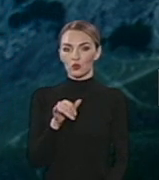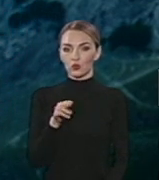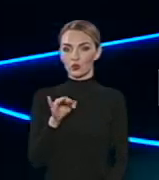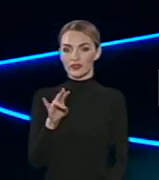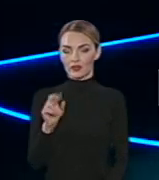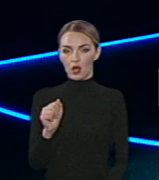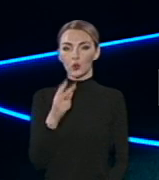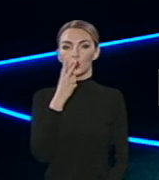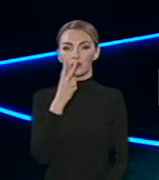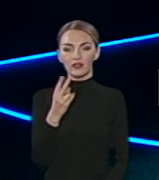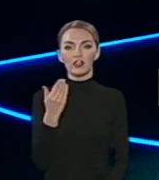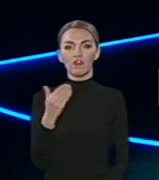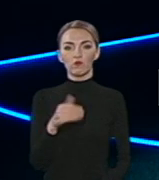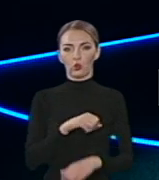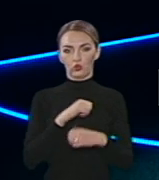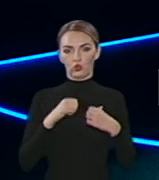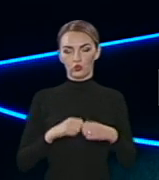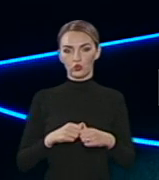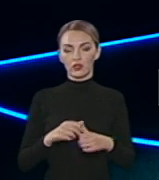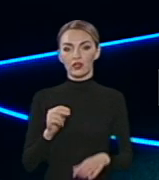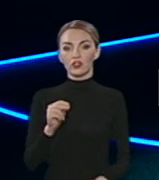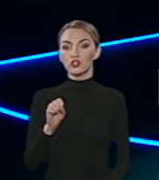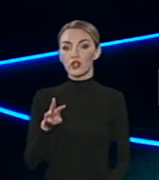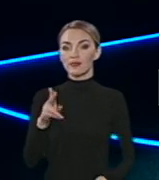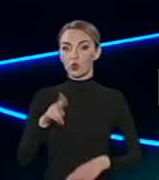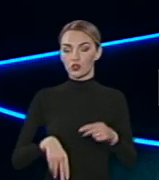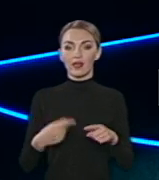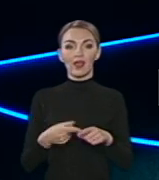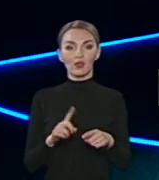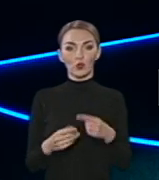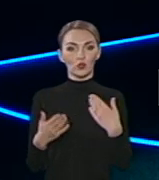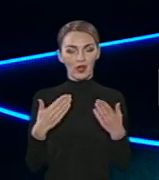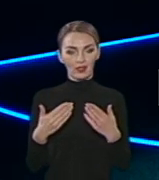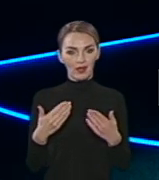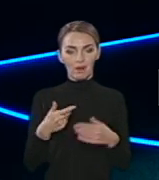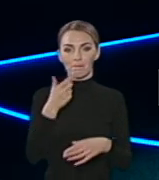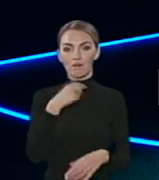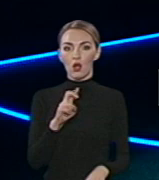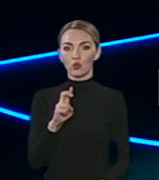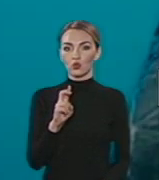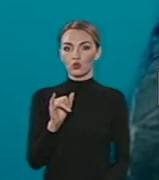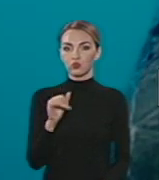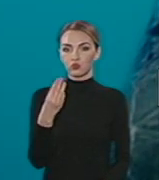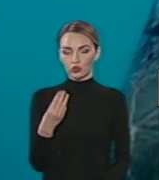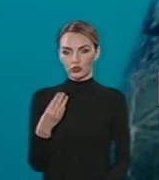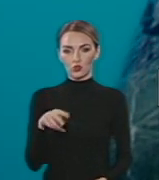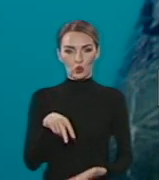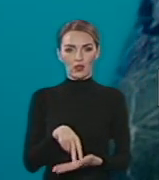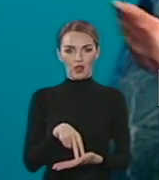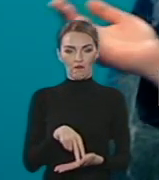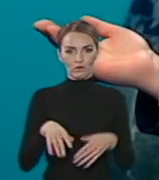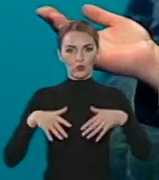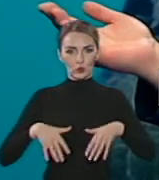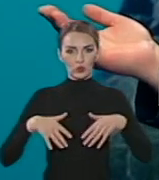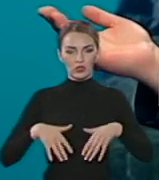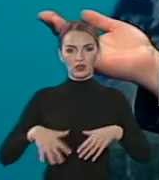и увидел его душу. Чем закончились эти отношения? Тем, что пан Буш стояв потім в Грузии